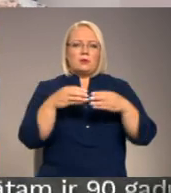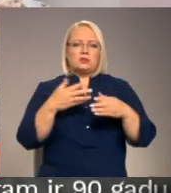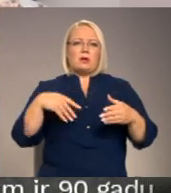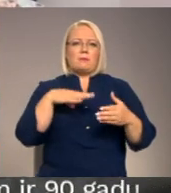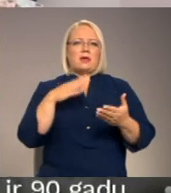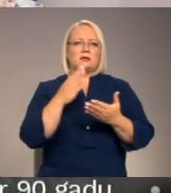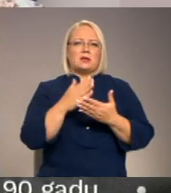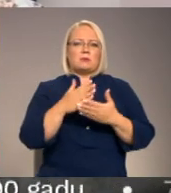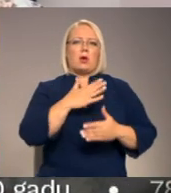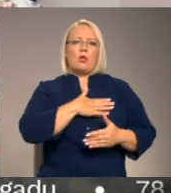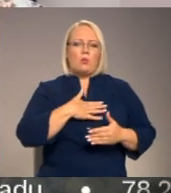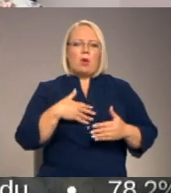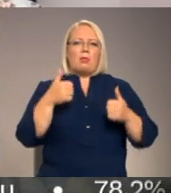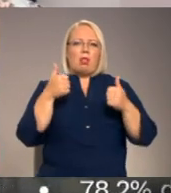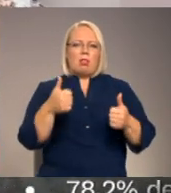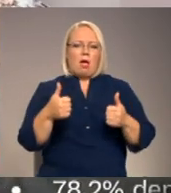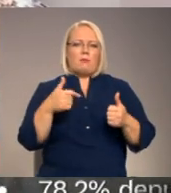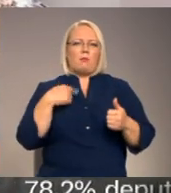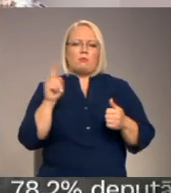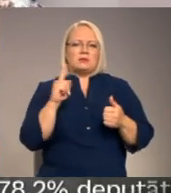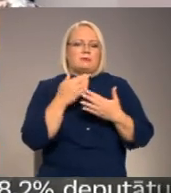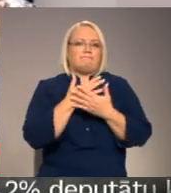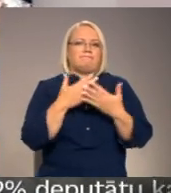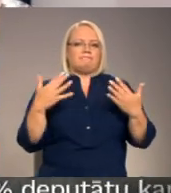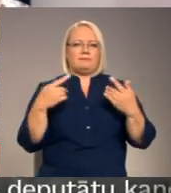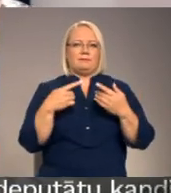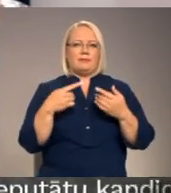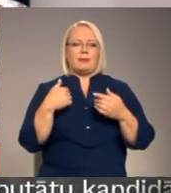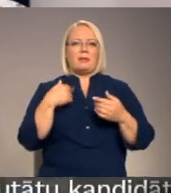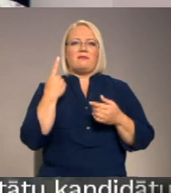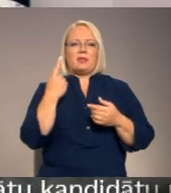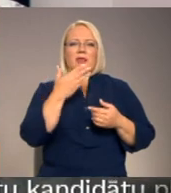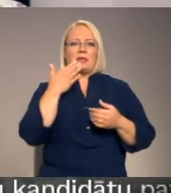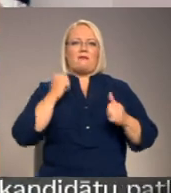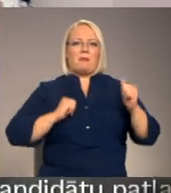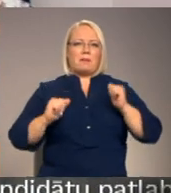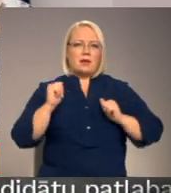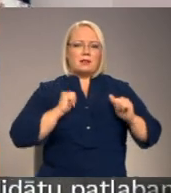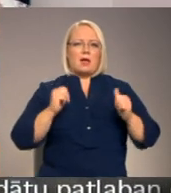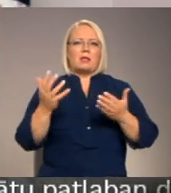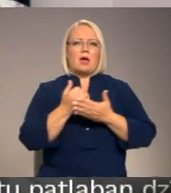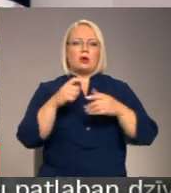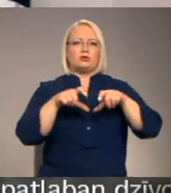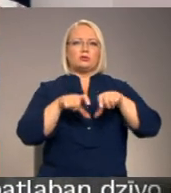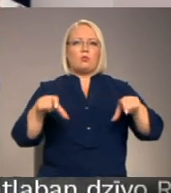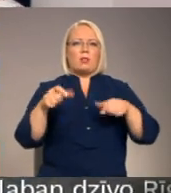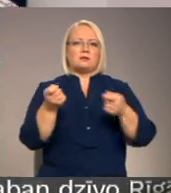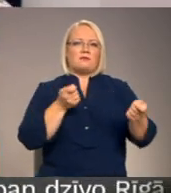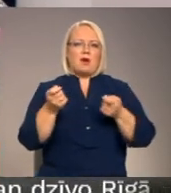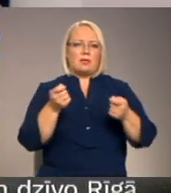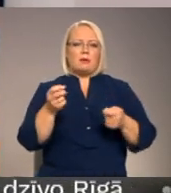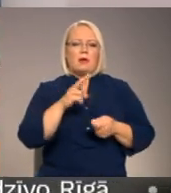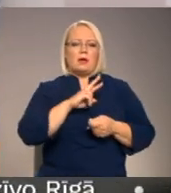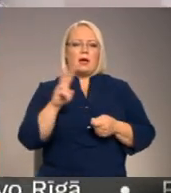esam ļoti labi apgādāti ar visu. Vienīgi mēs neesam apmierināti ar skolas vadību, kas mums